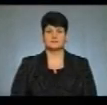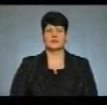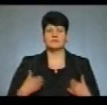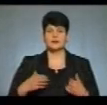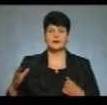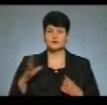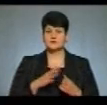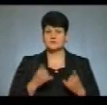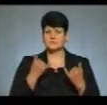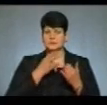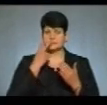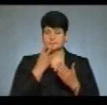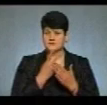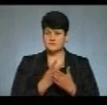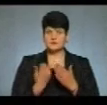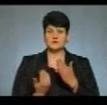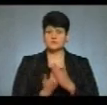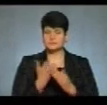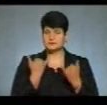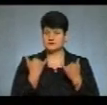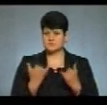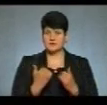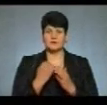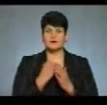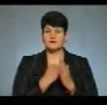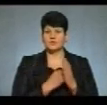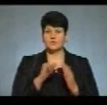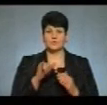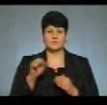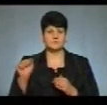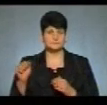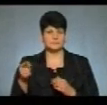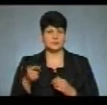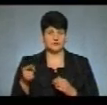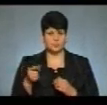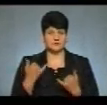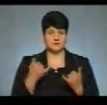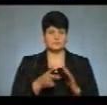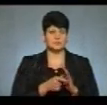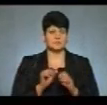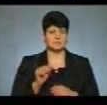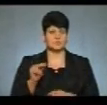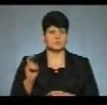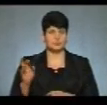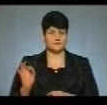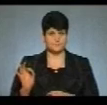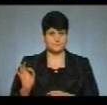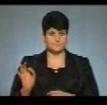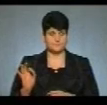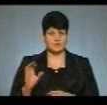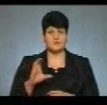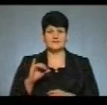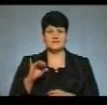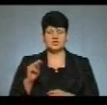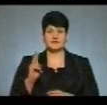Вітаю усіх, хто щойно приєднався до нас. Новини в ефірі телеканалу UA Тернопіль у студії Анастасія Чичко. У січні на кір